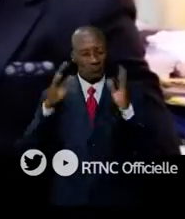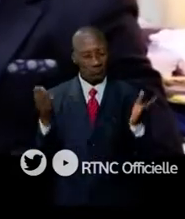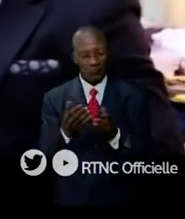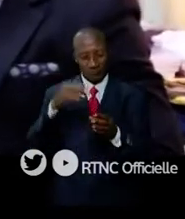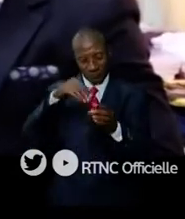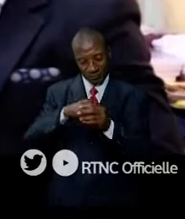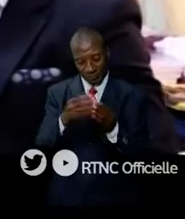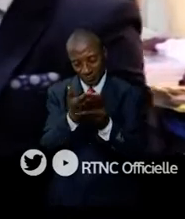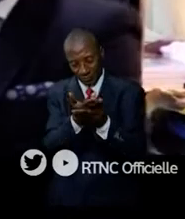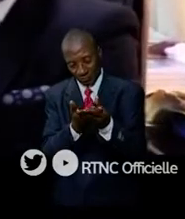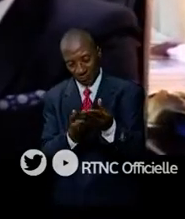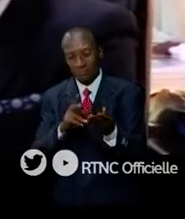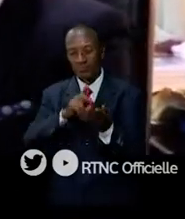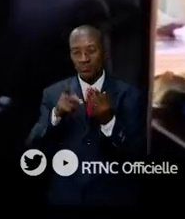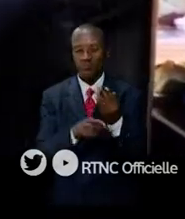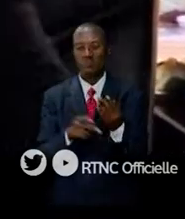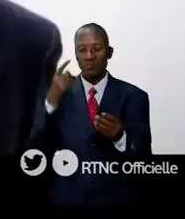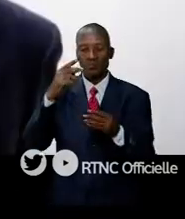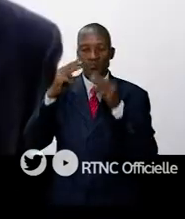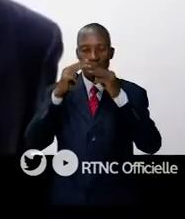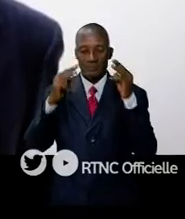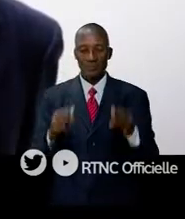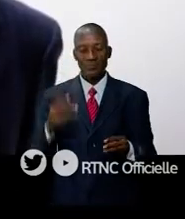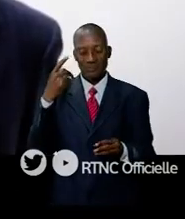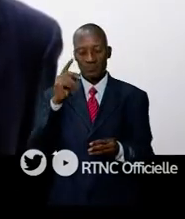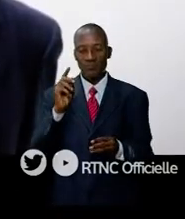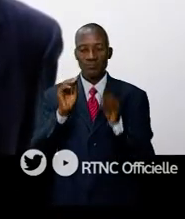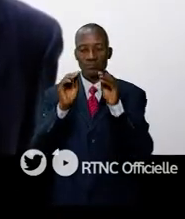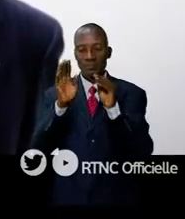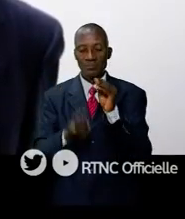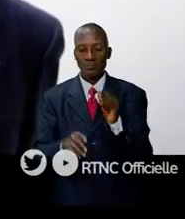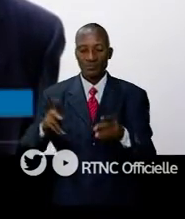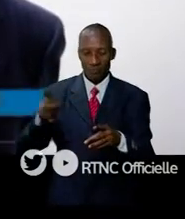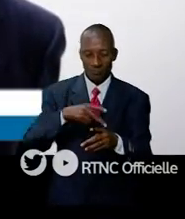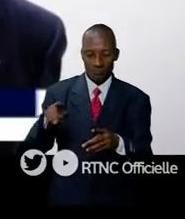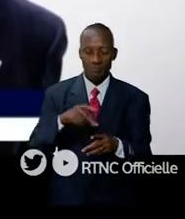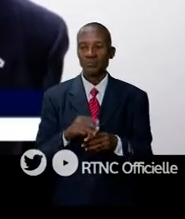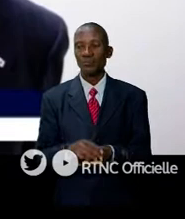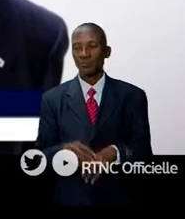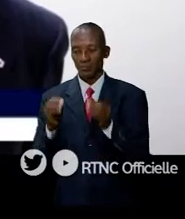route du ministère de la formation professionnelle. Son Excellence nous a expliqué